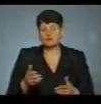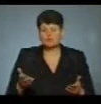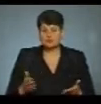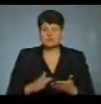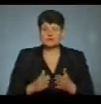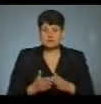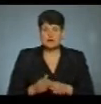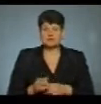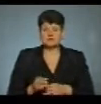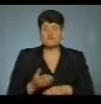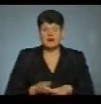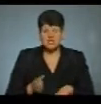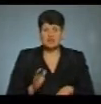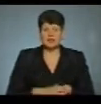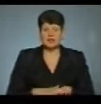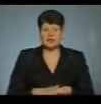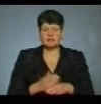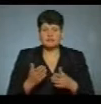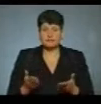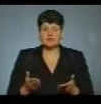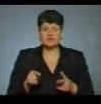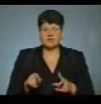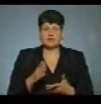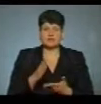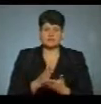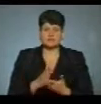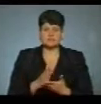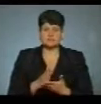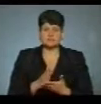стан стабільний, так, важкий, але стабільний. Вона знаходиться в